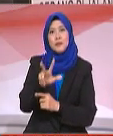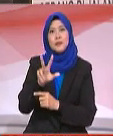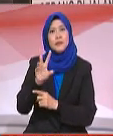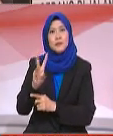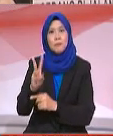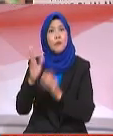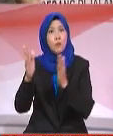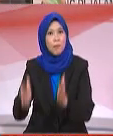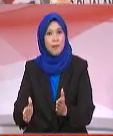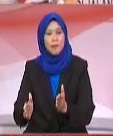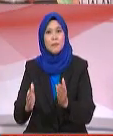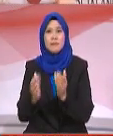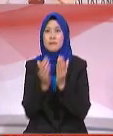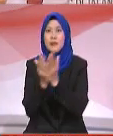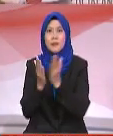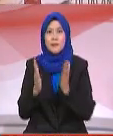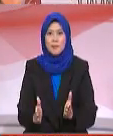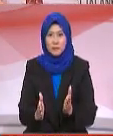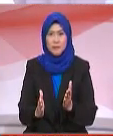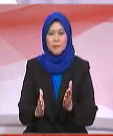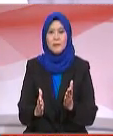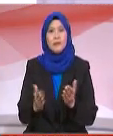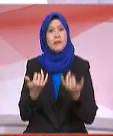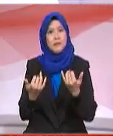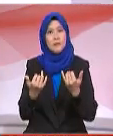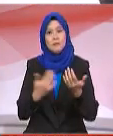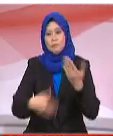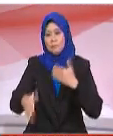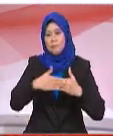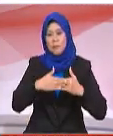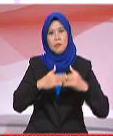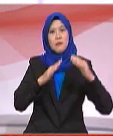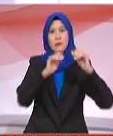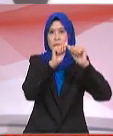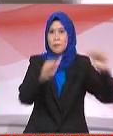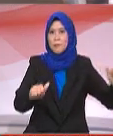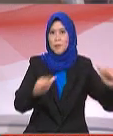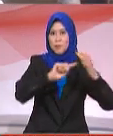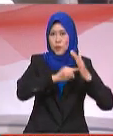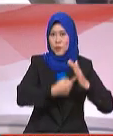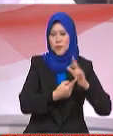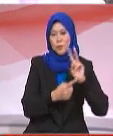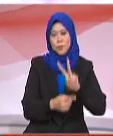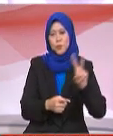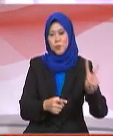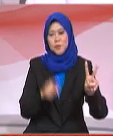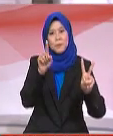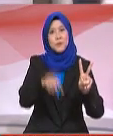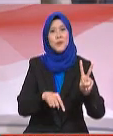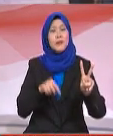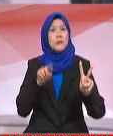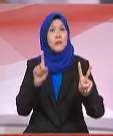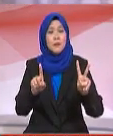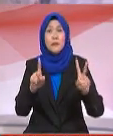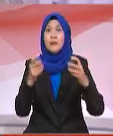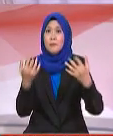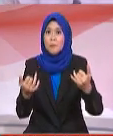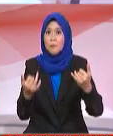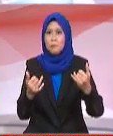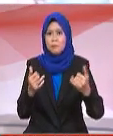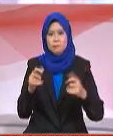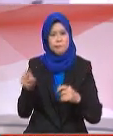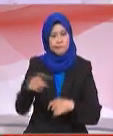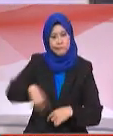calon peperiksaan daripada sekolah itu telah kembali ke asrama sejak 22 Januari lalu dan pihaknya tidak